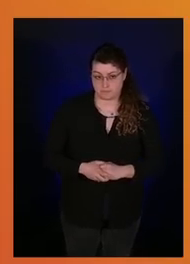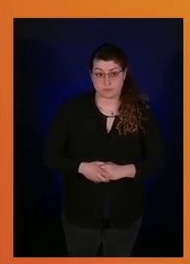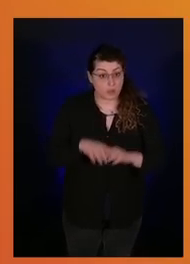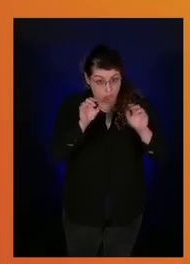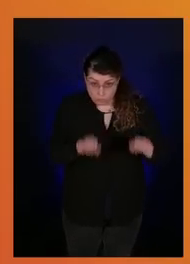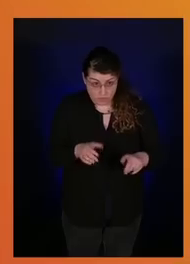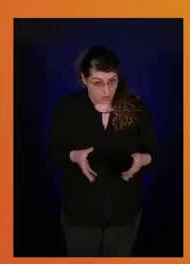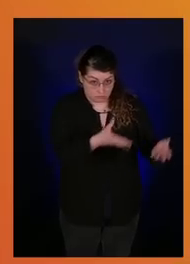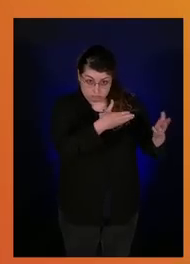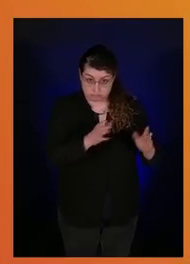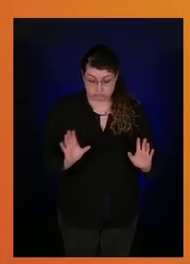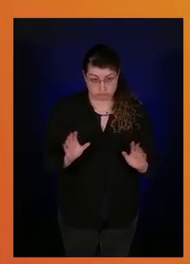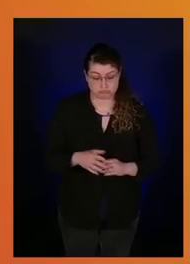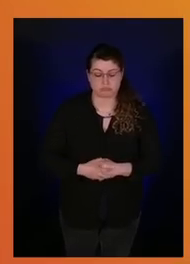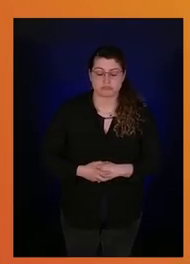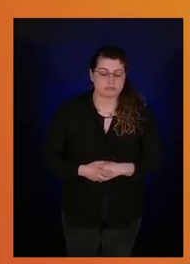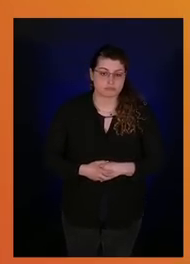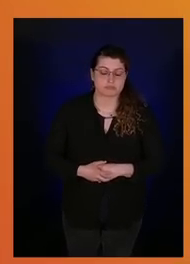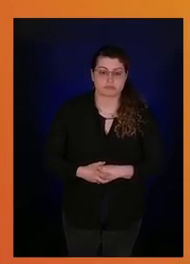N'hésitez surtout pas.